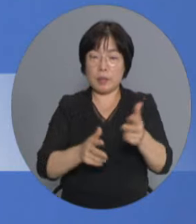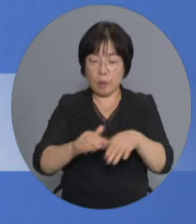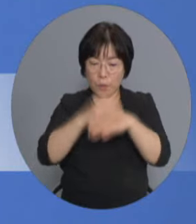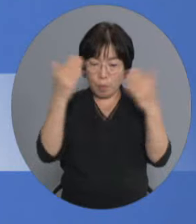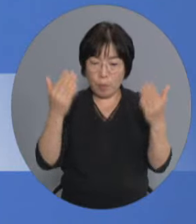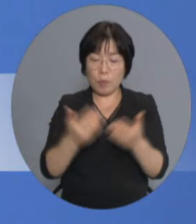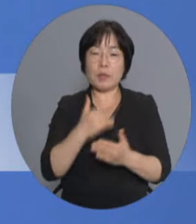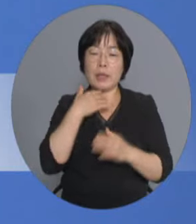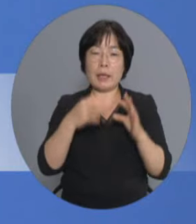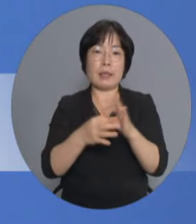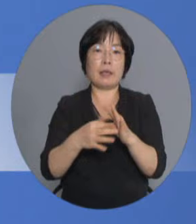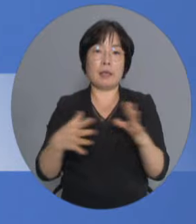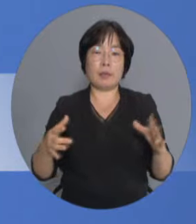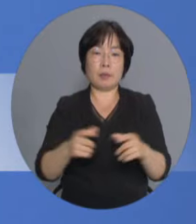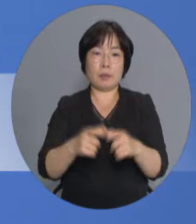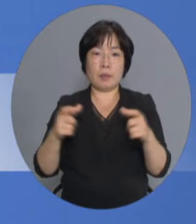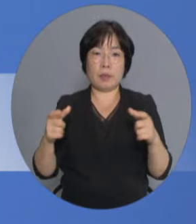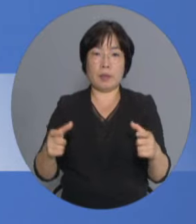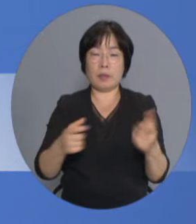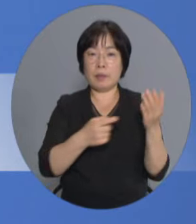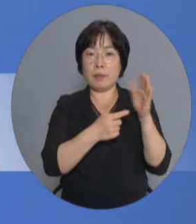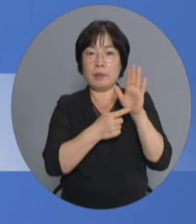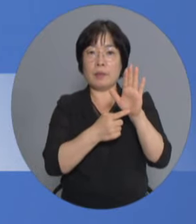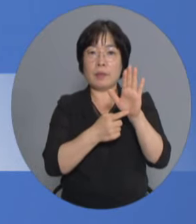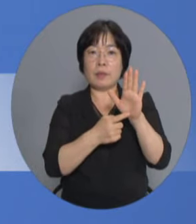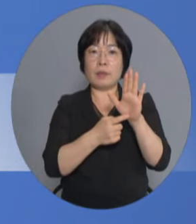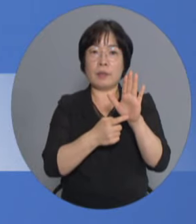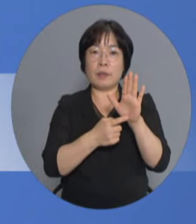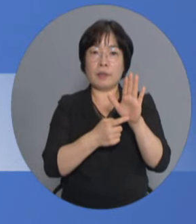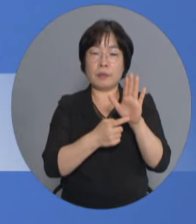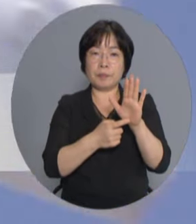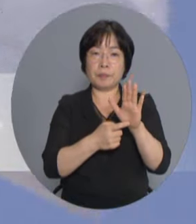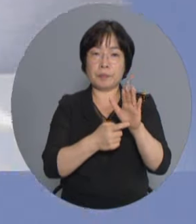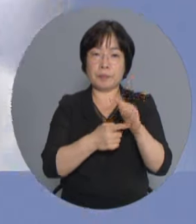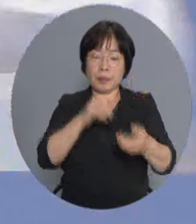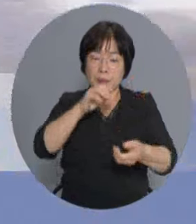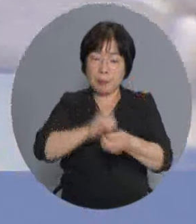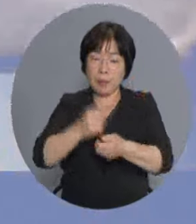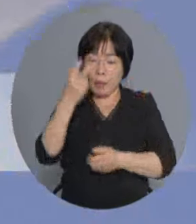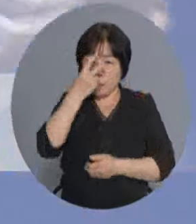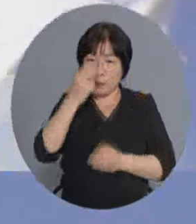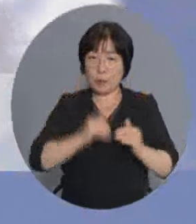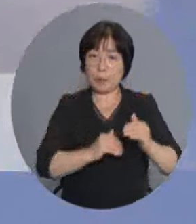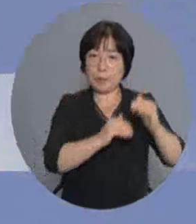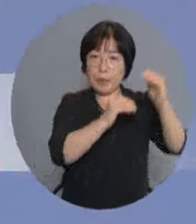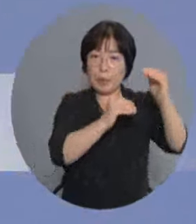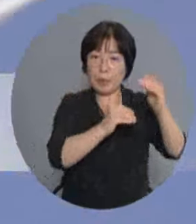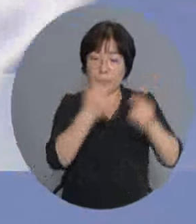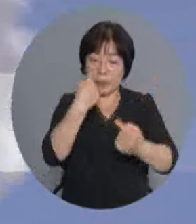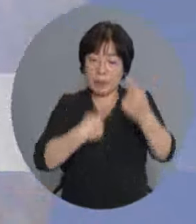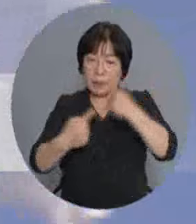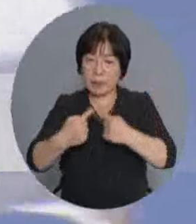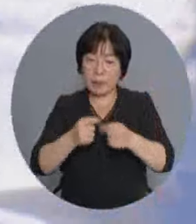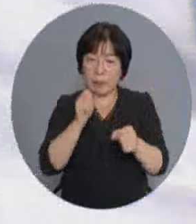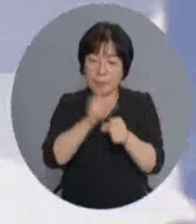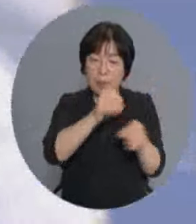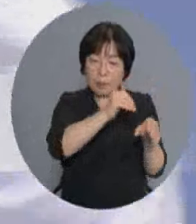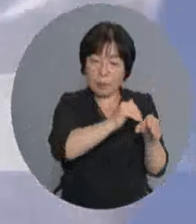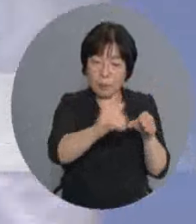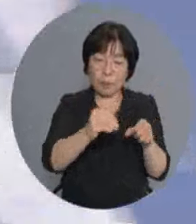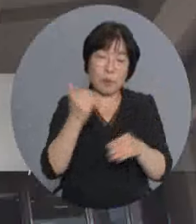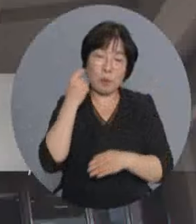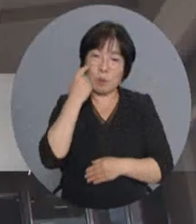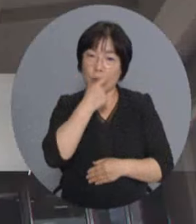전 연령층으로 확대했다고 밝혔습니다. 시는 정해진 심사 절차를 거쳐 신청인이 이미 납부한